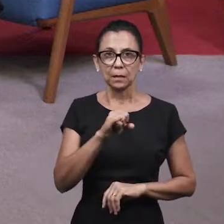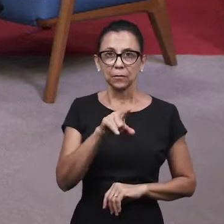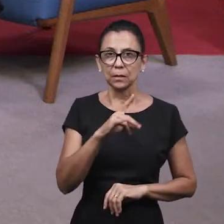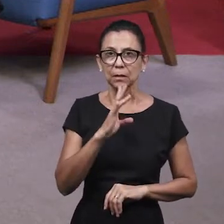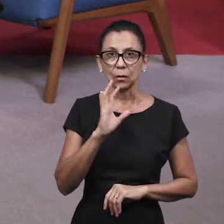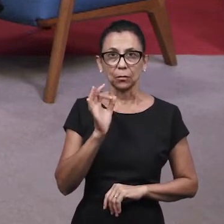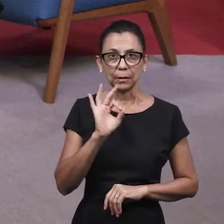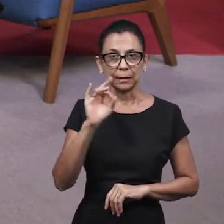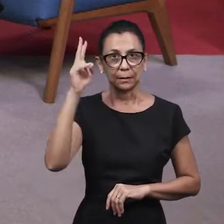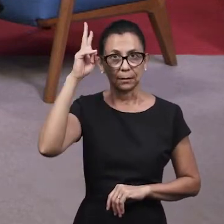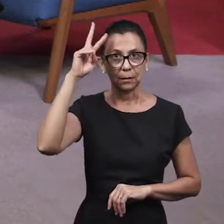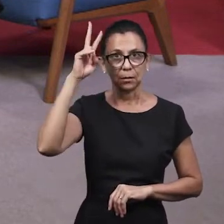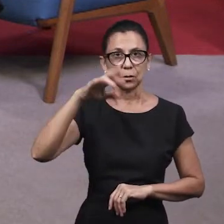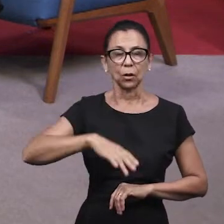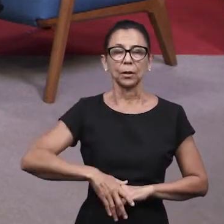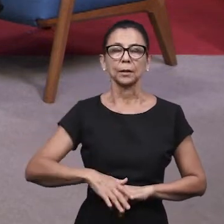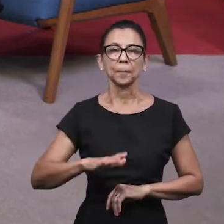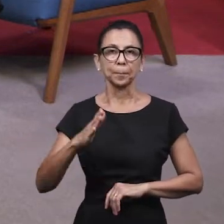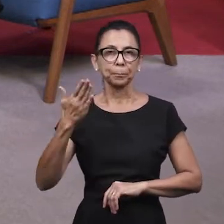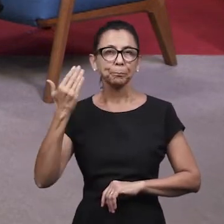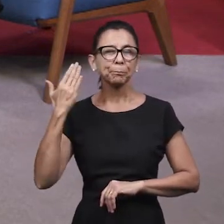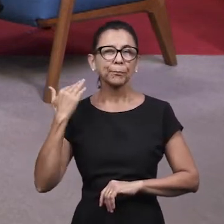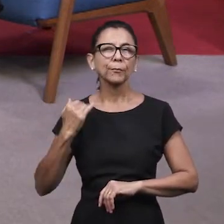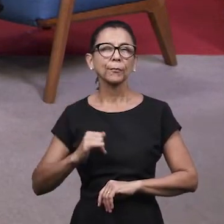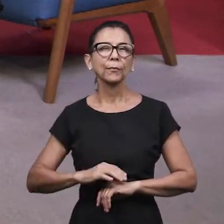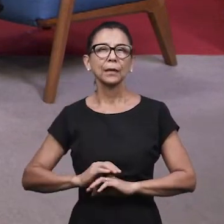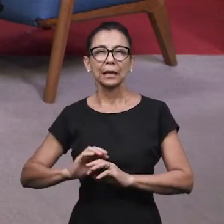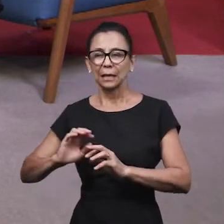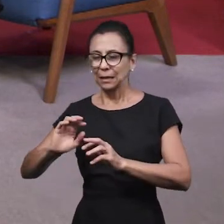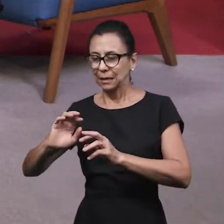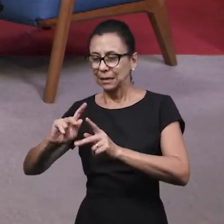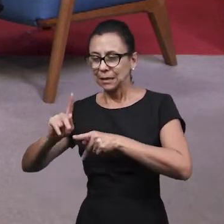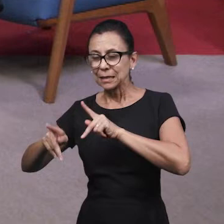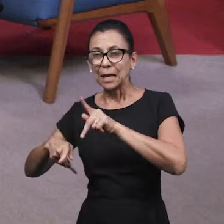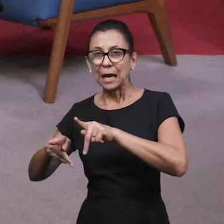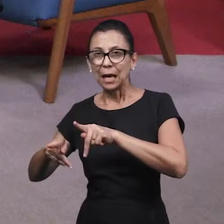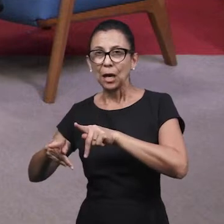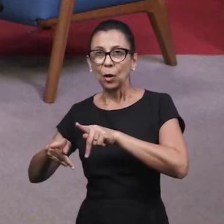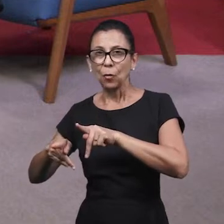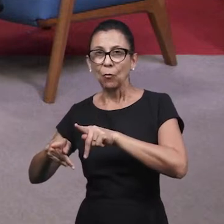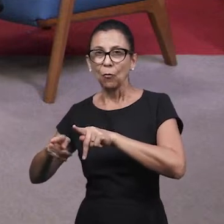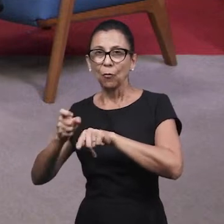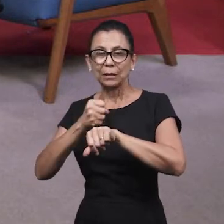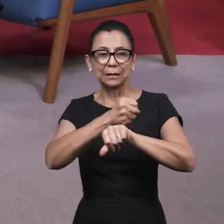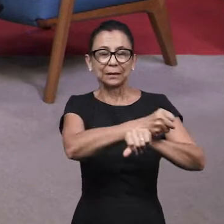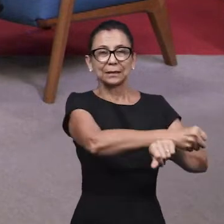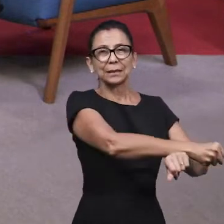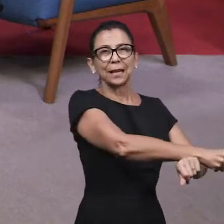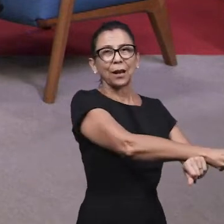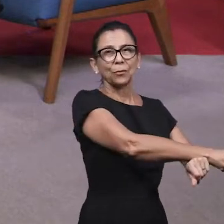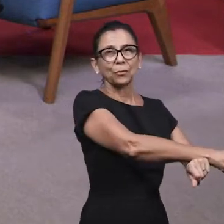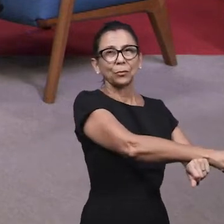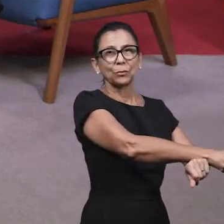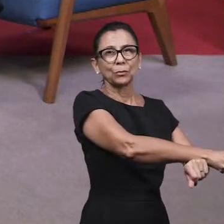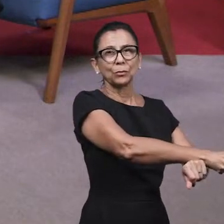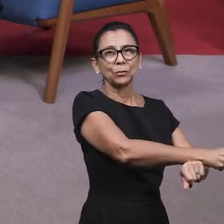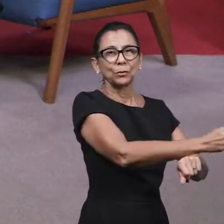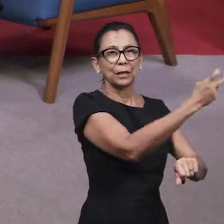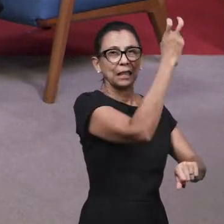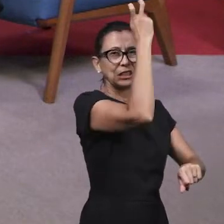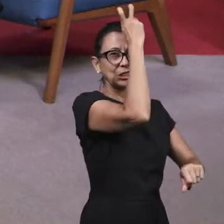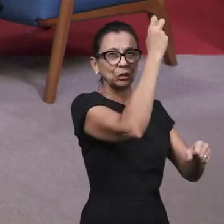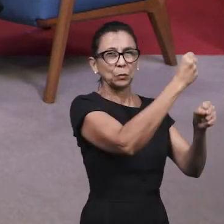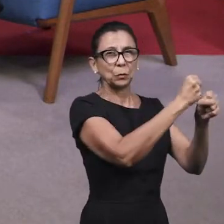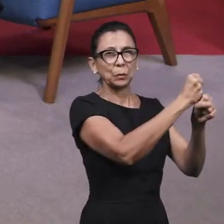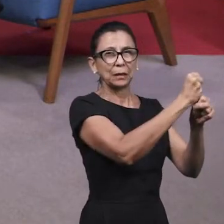d'Israël était esclave en Égypte, en souffrance depuis plusieurs années. Et le peuple a commencé à clamer